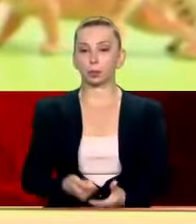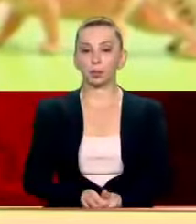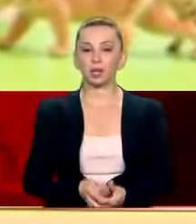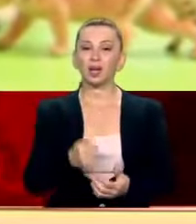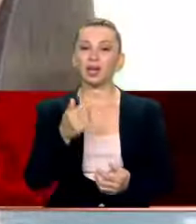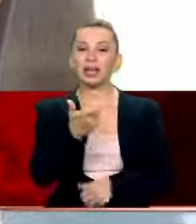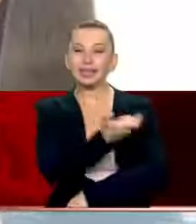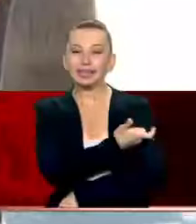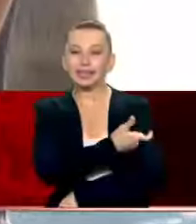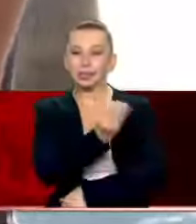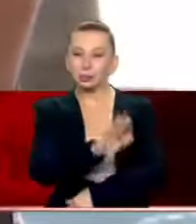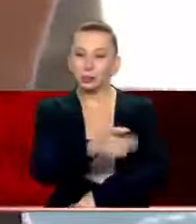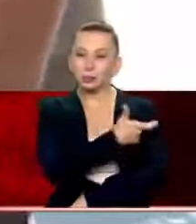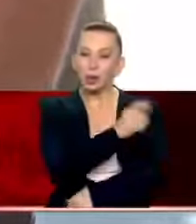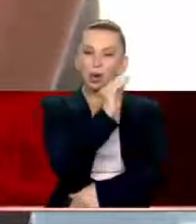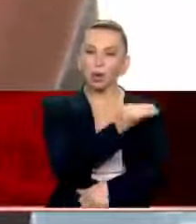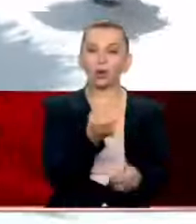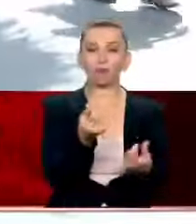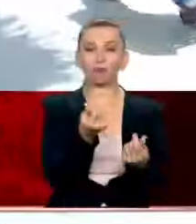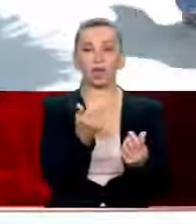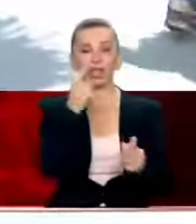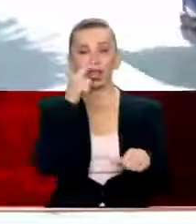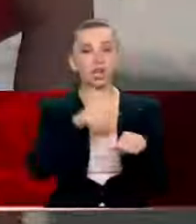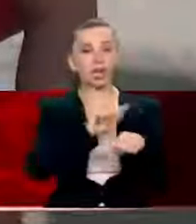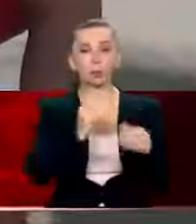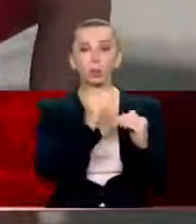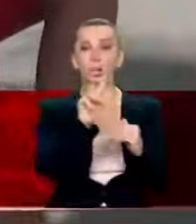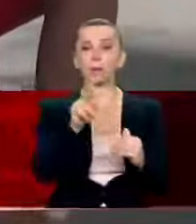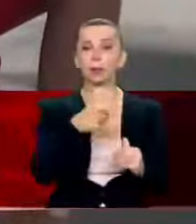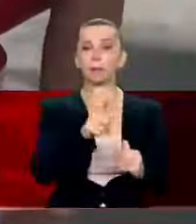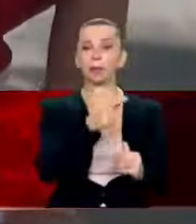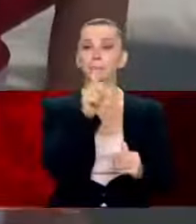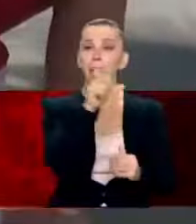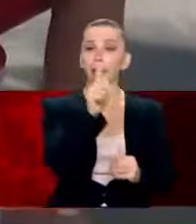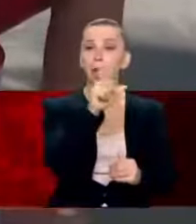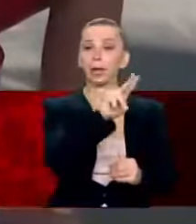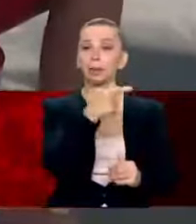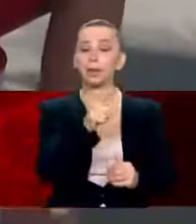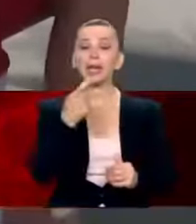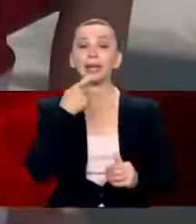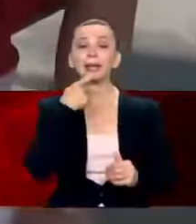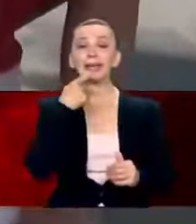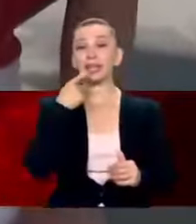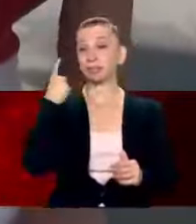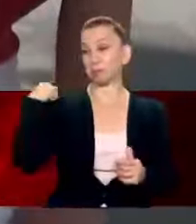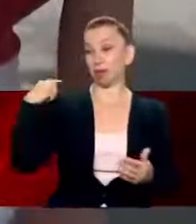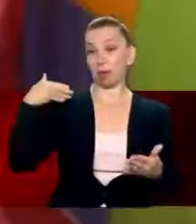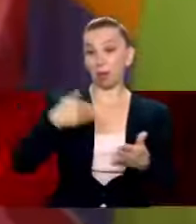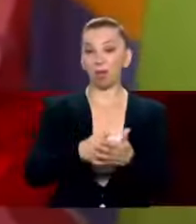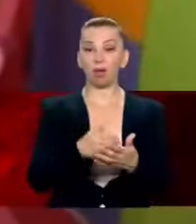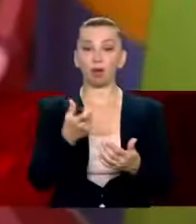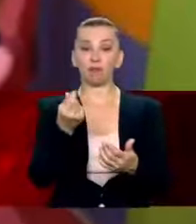Kreşe gönderiyorduk. Şu an fiyatlar inanılmaz yüksek. 20 bin lira aylık. Özellikle geçen seneden bu sene çok büyük bir fark